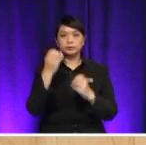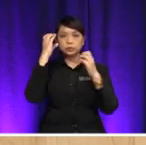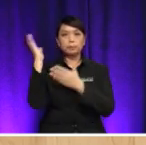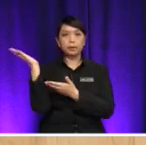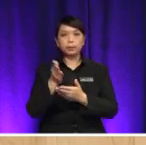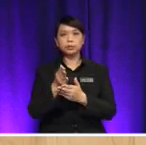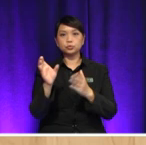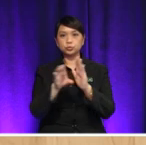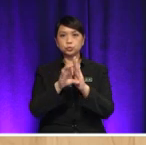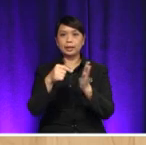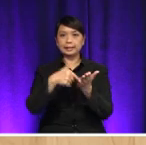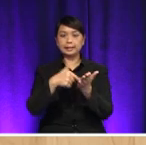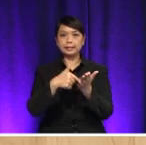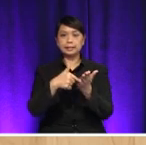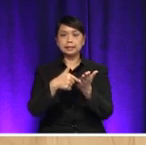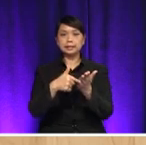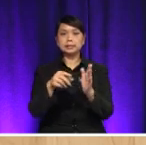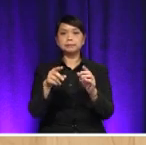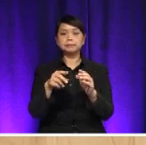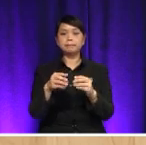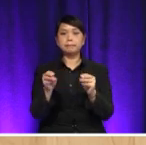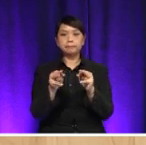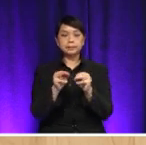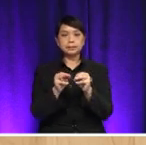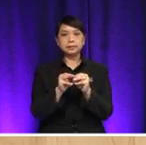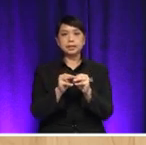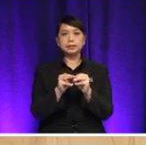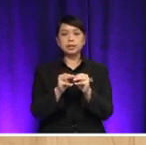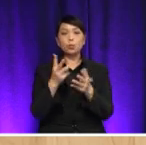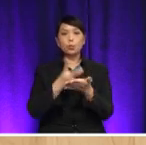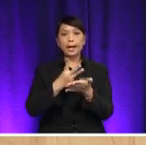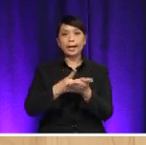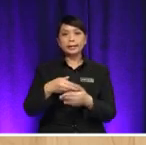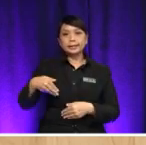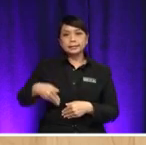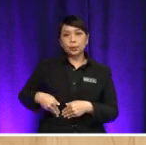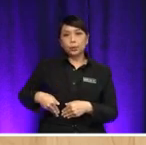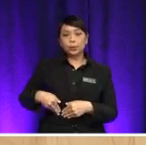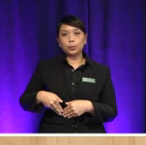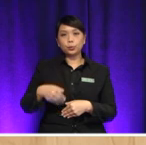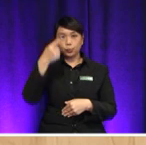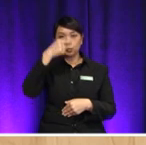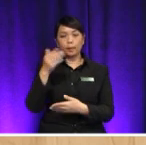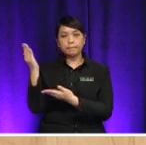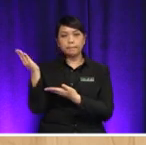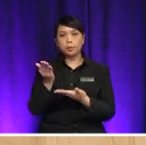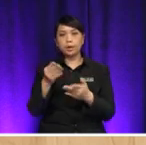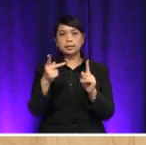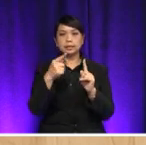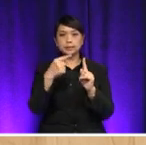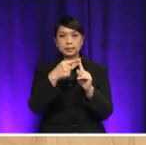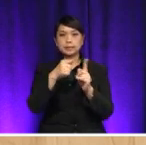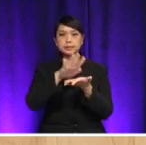tentang pemberian uang saku pelajar ke sekolah ya pada tahun ini sebagai contoh ya pada tahun 2020